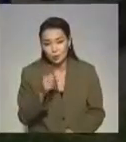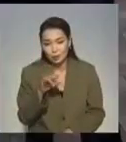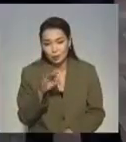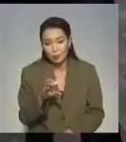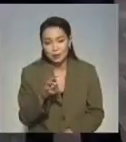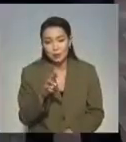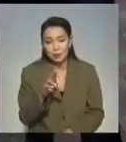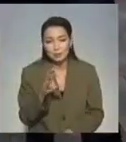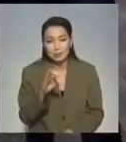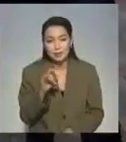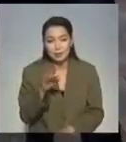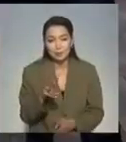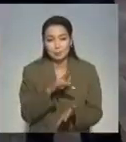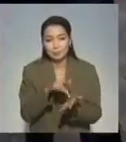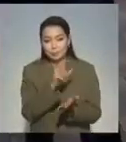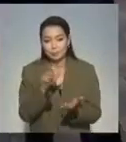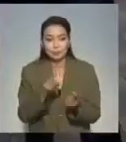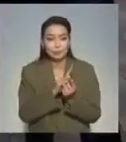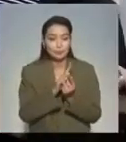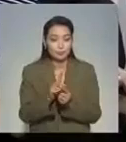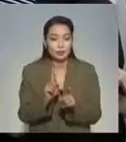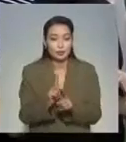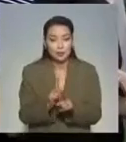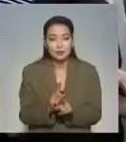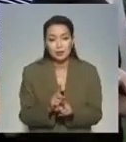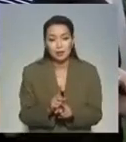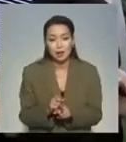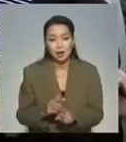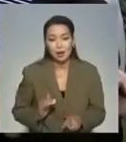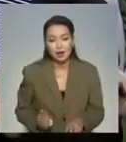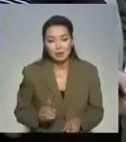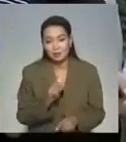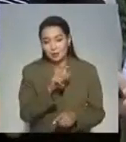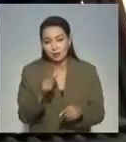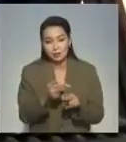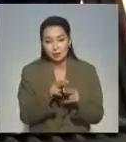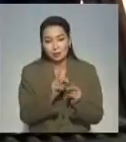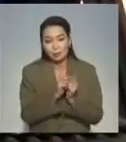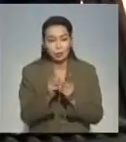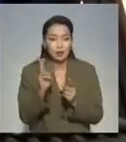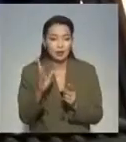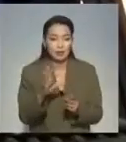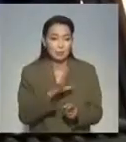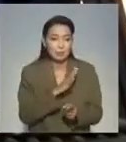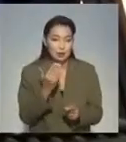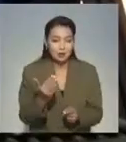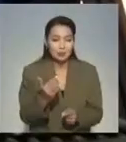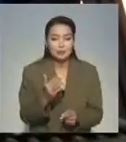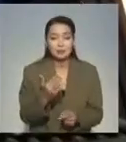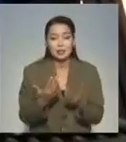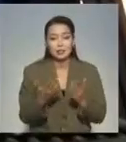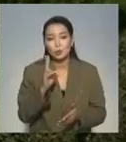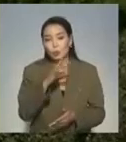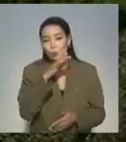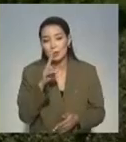қоғамдық палата мүшелері қала тұрғындарымен кездесіп, меншік иелері бірлестігінің мәселелерін талқылады. Кей тұрғындар пәтер иелерінің кооперативін қолдаса,